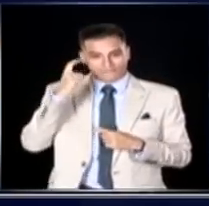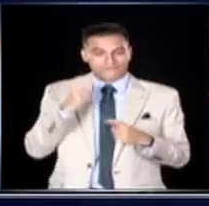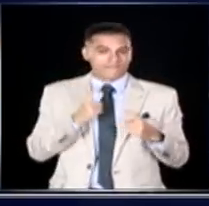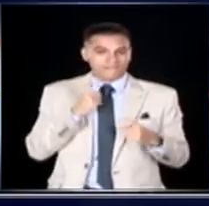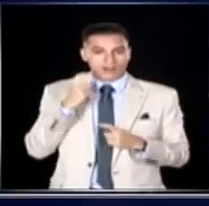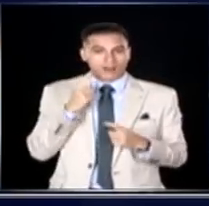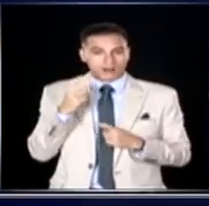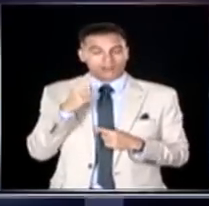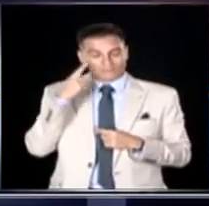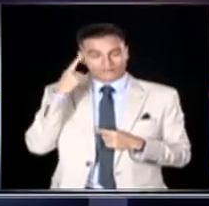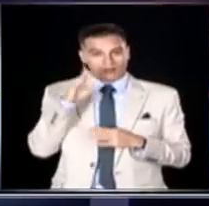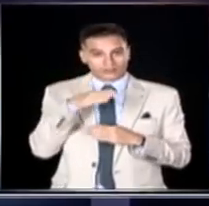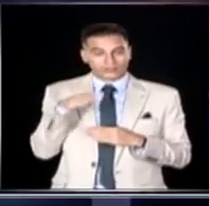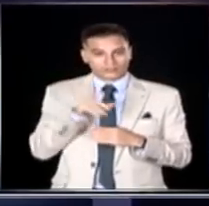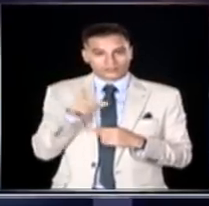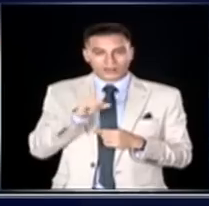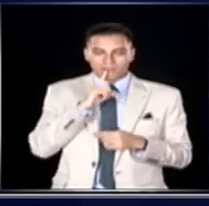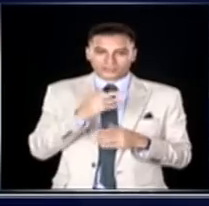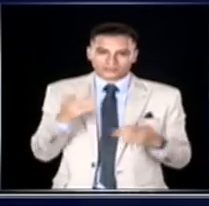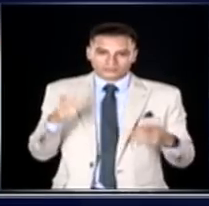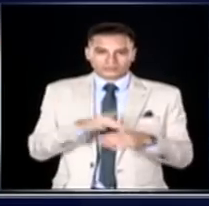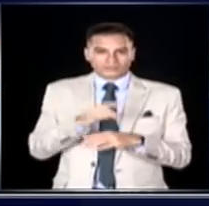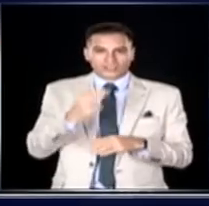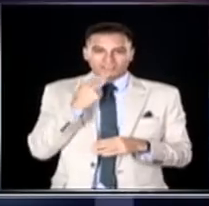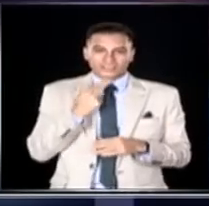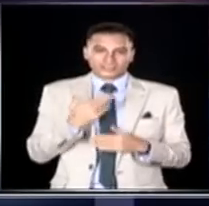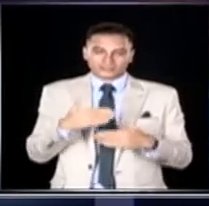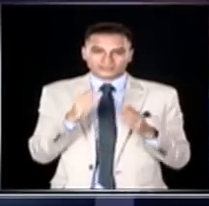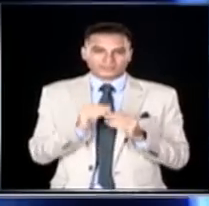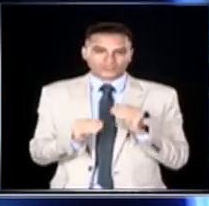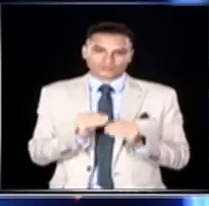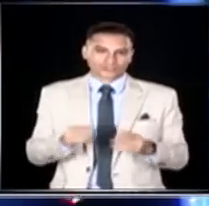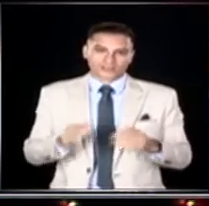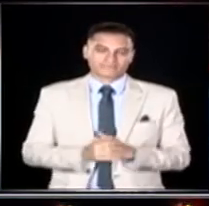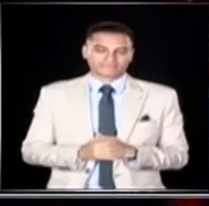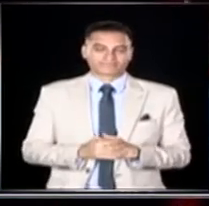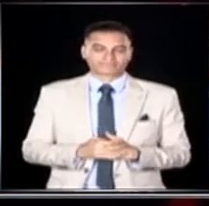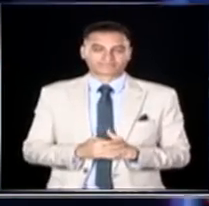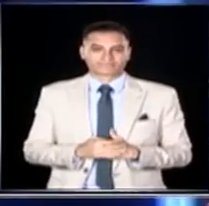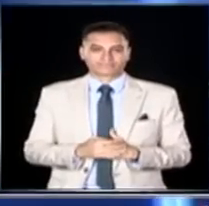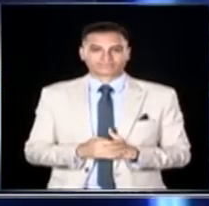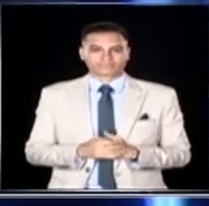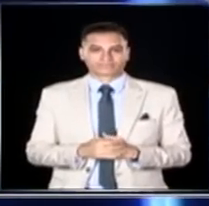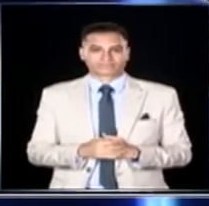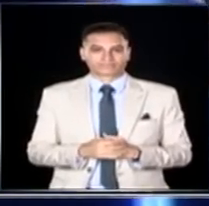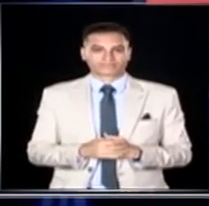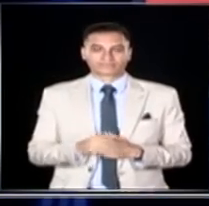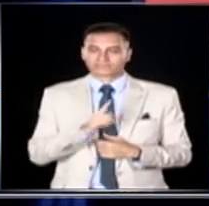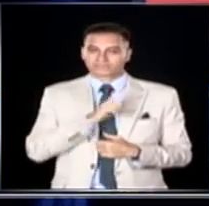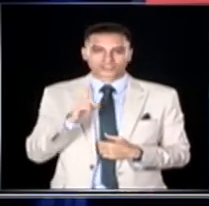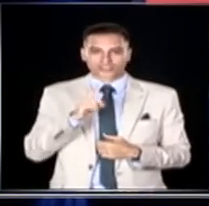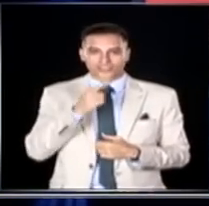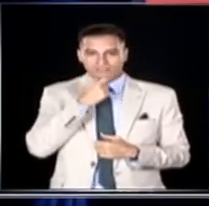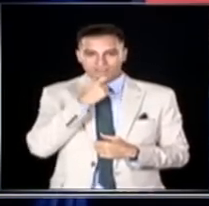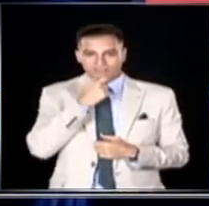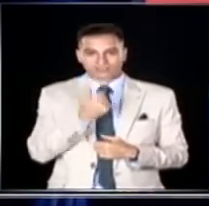محمود، فكرت فعلا، ولكن هارد لك، إجابة خاطئة. مش انجلترا.